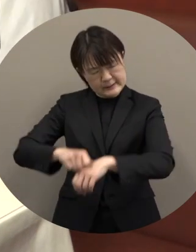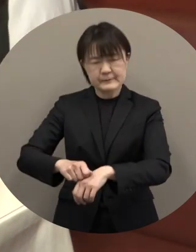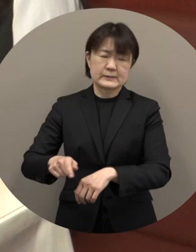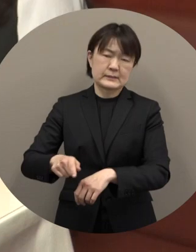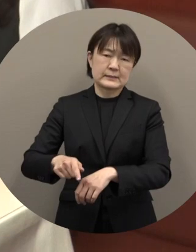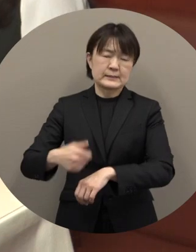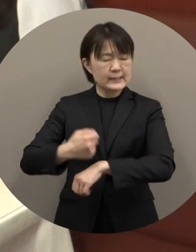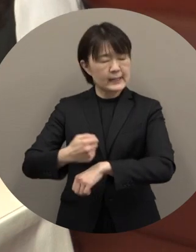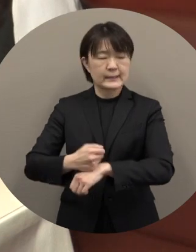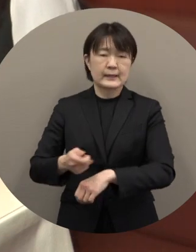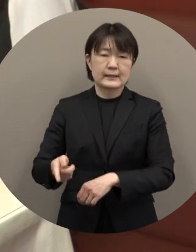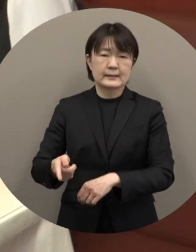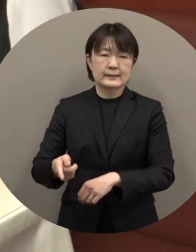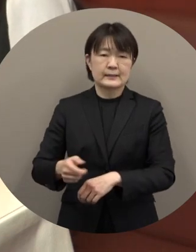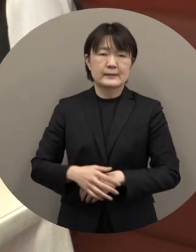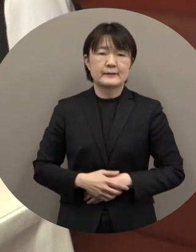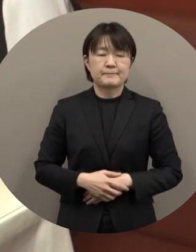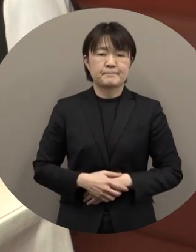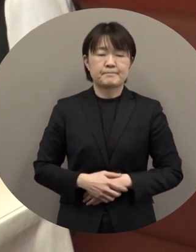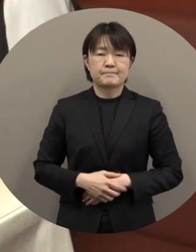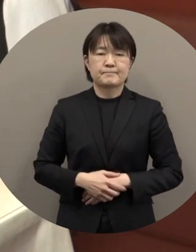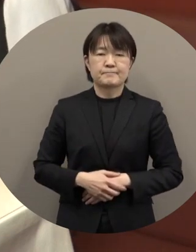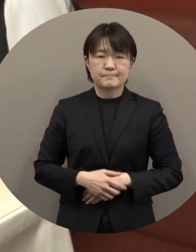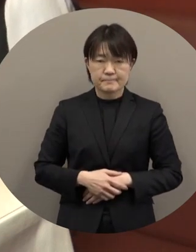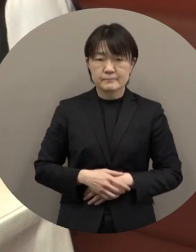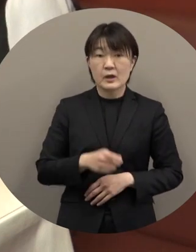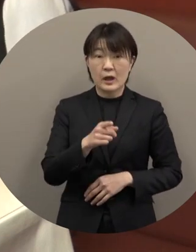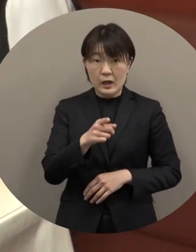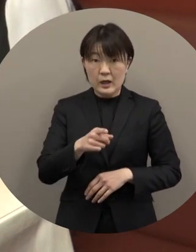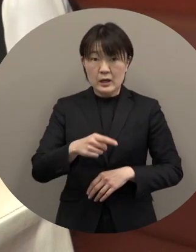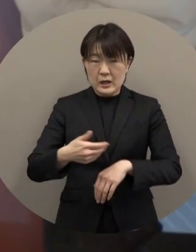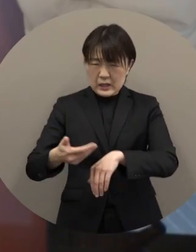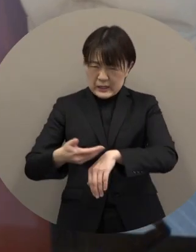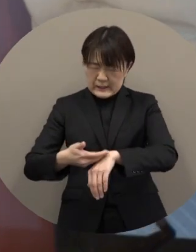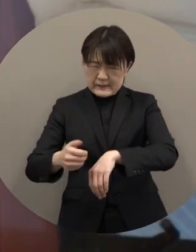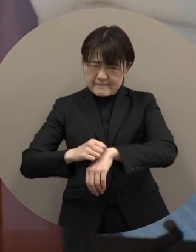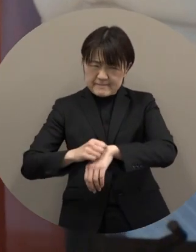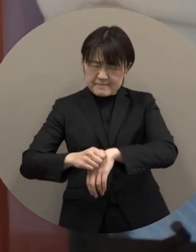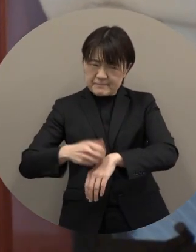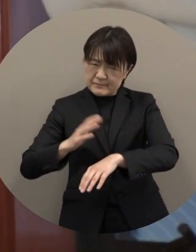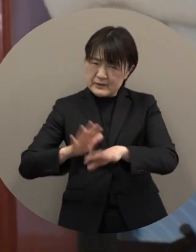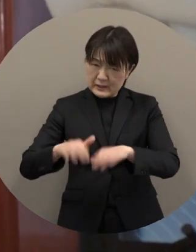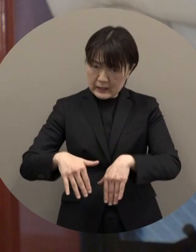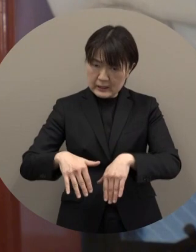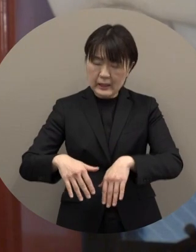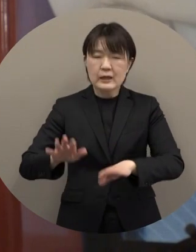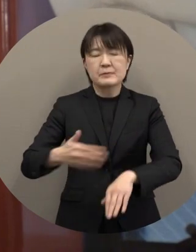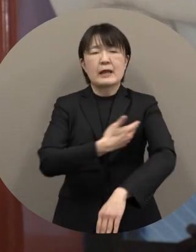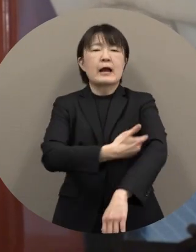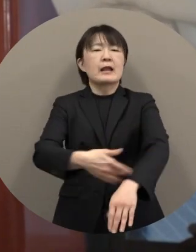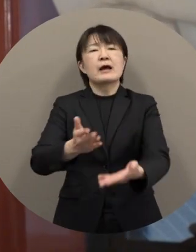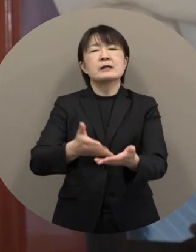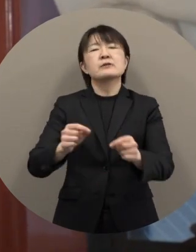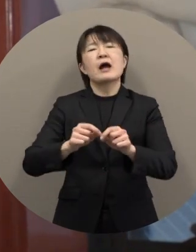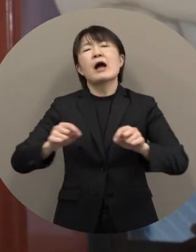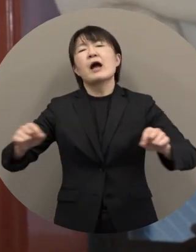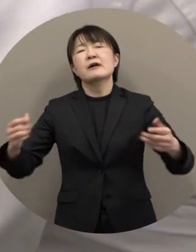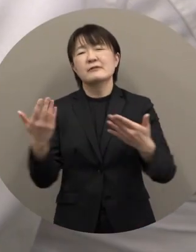う、 そこじゃ大変な修行をされたんです ね。過酷な修行を、 ね、話すと長くなっちゃう